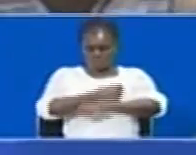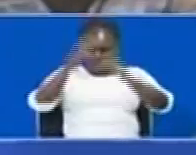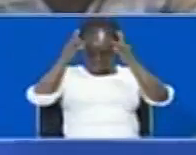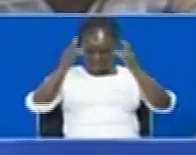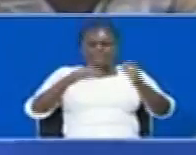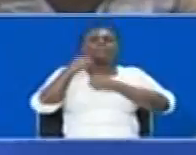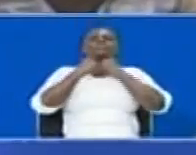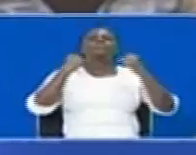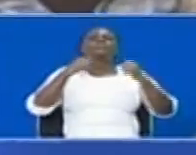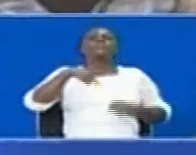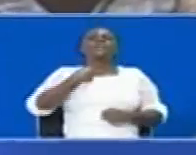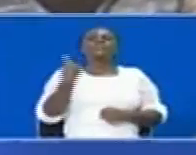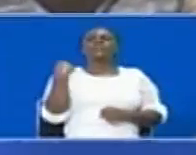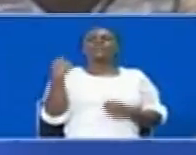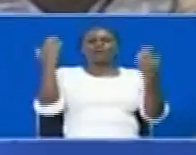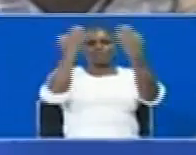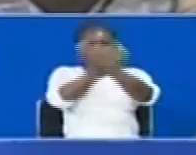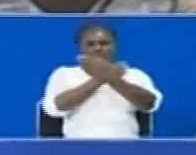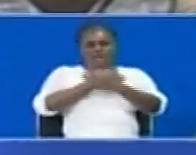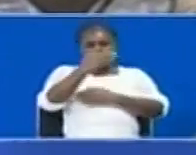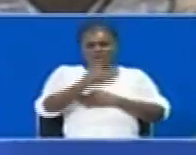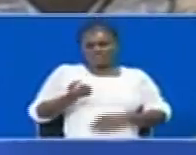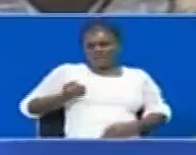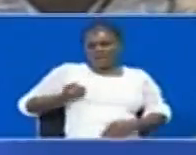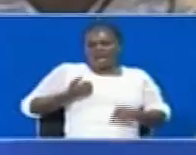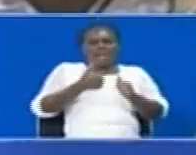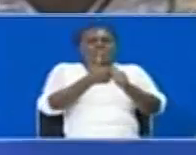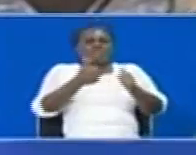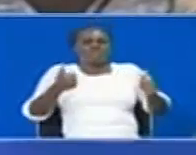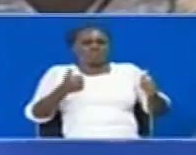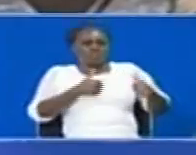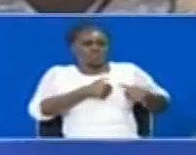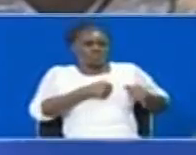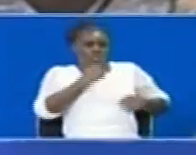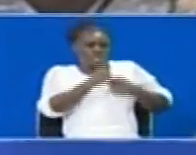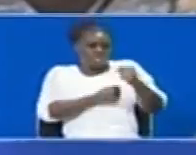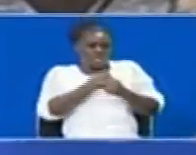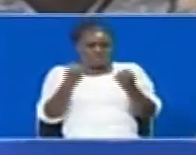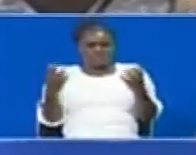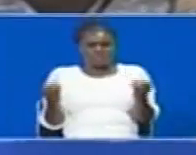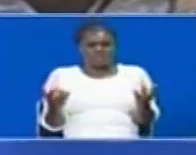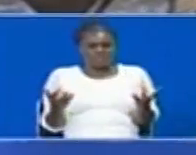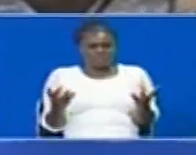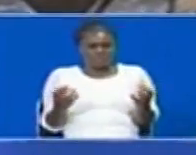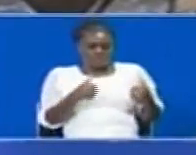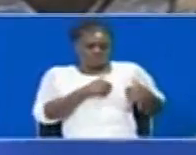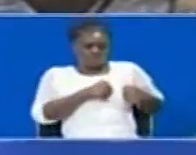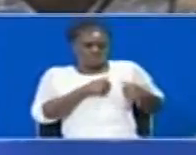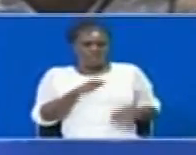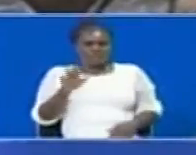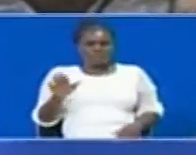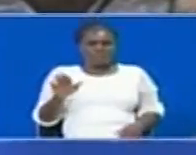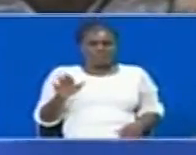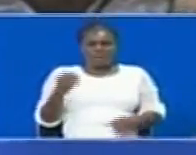aliamua kujitia kitanzi jana usiku baada ya kukataliwa na mpenziwe wa miaka mingi. Mpenzi wake huyo pia